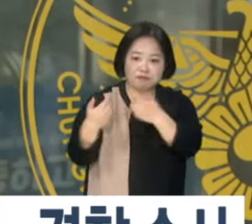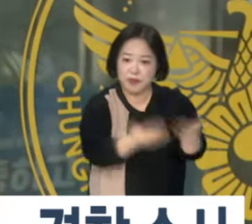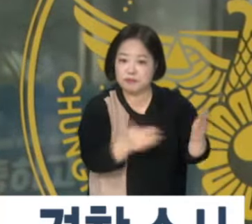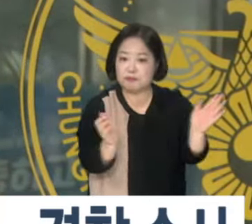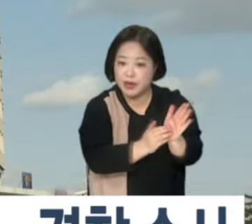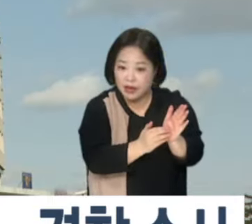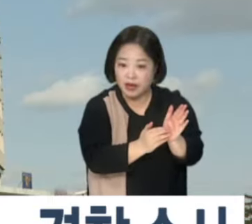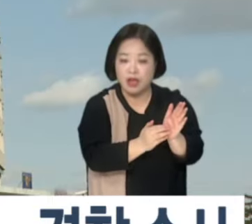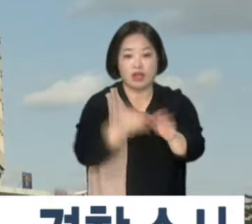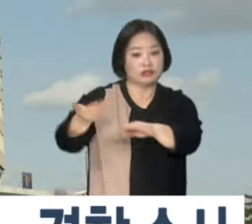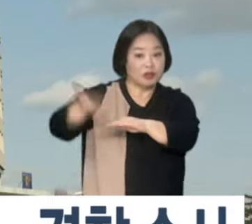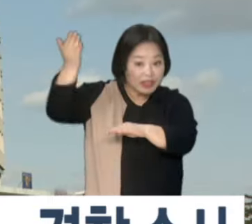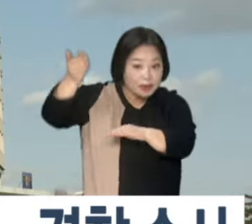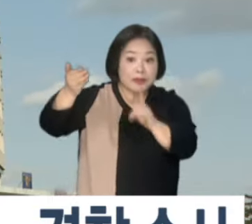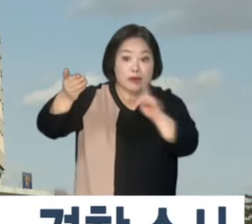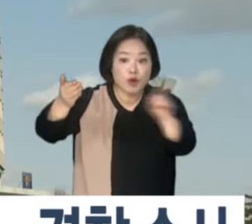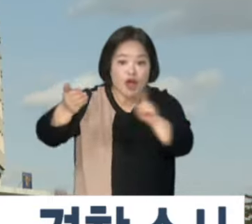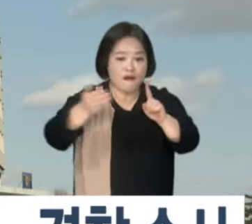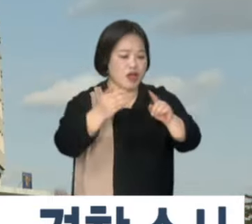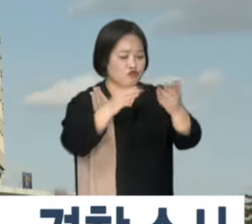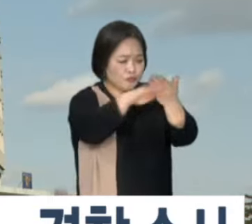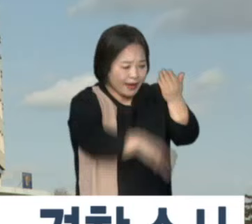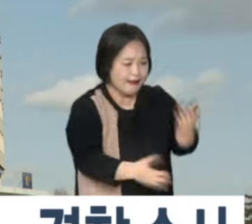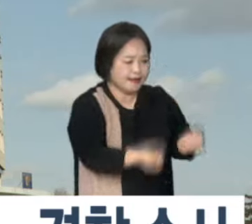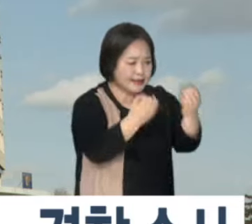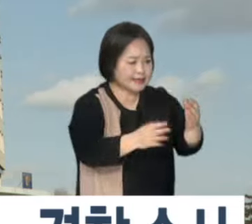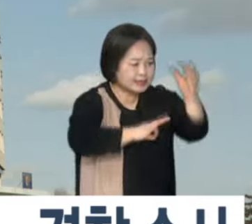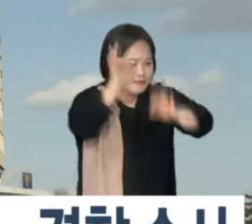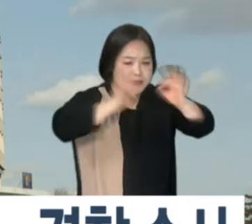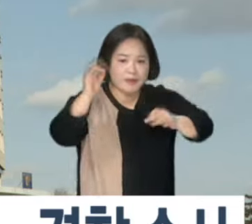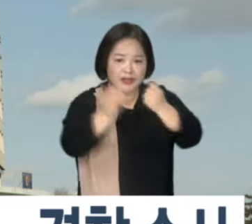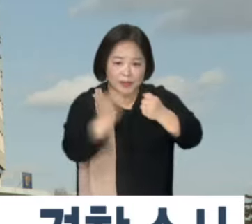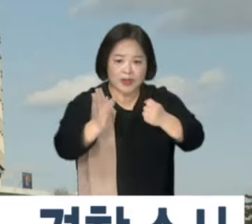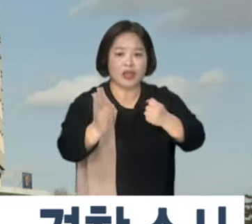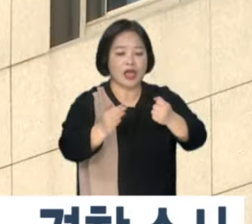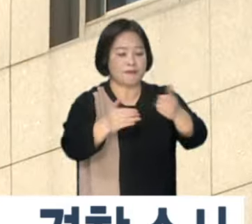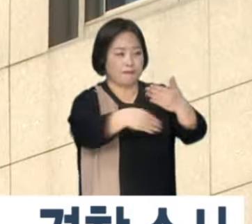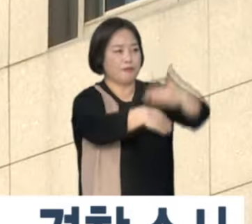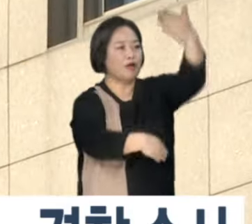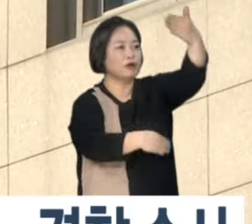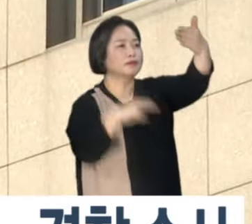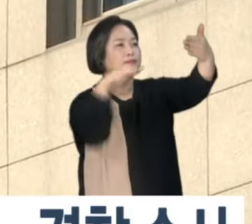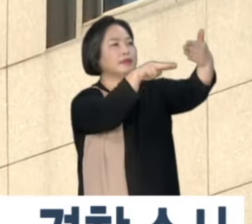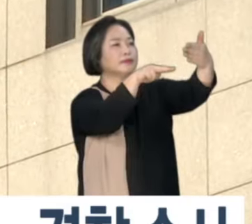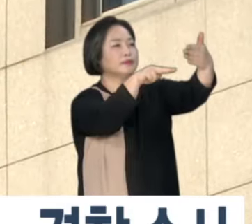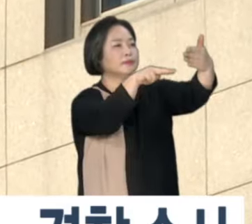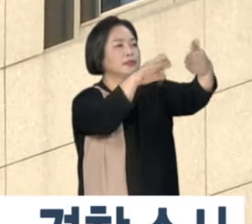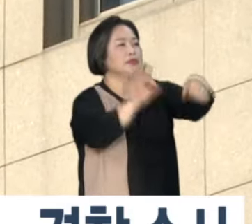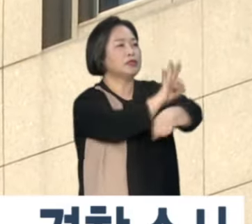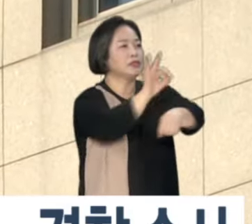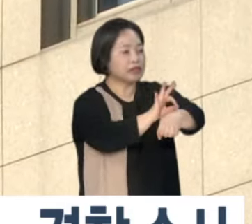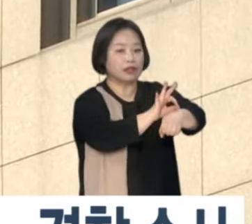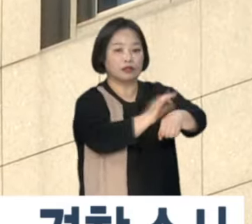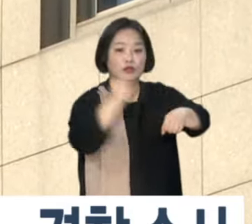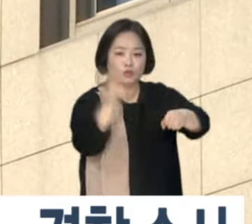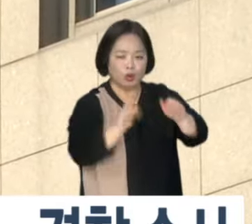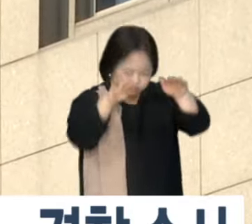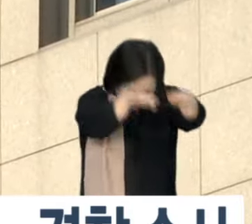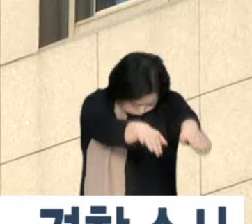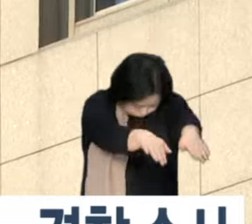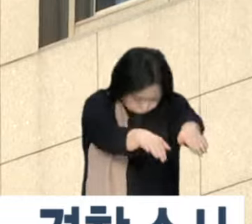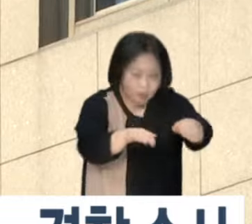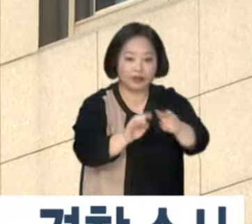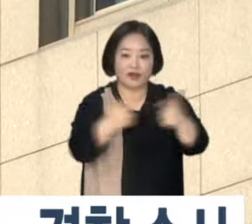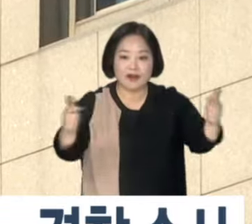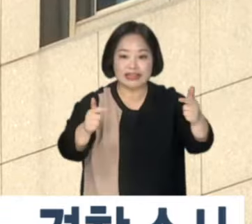등은 후배가 행사에서 실수했다 이유로 10시간 동안 벽을 보며서 있게 하거나 한시간 동한 엎드려 뻗쳐